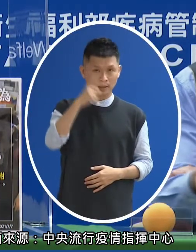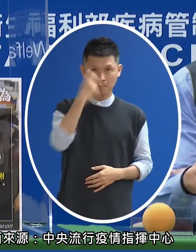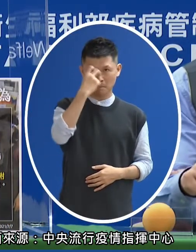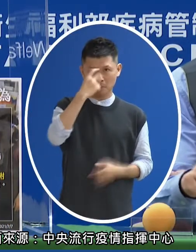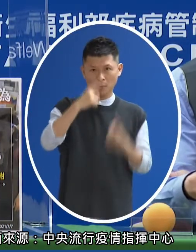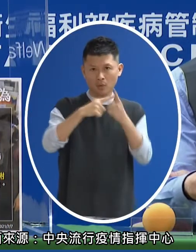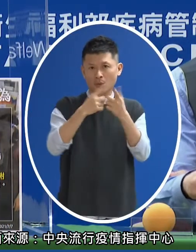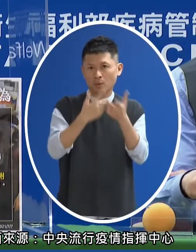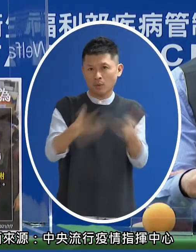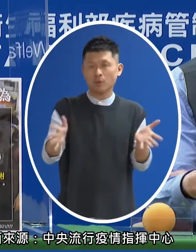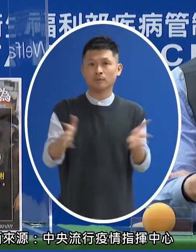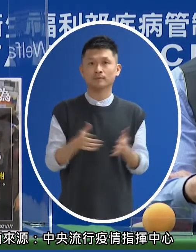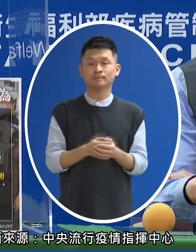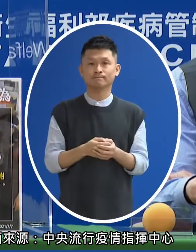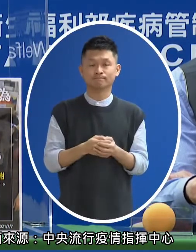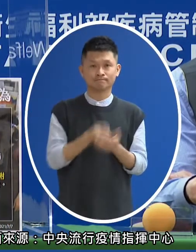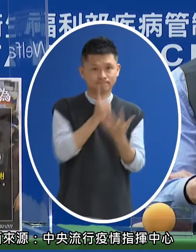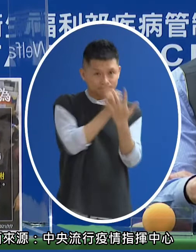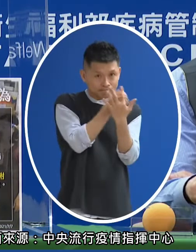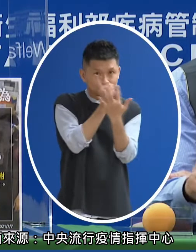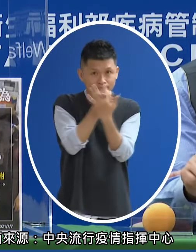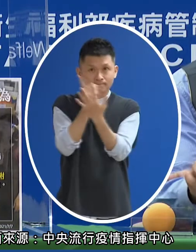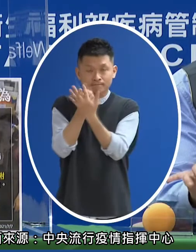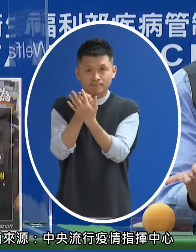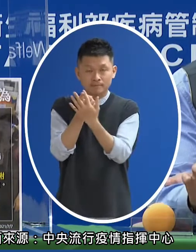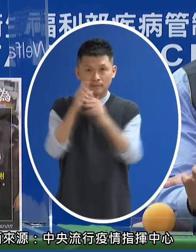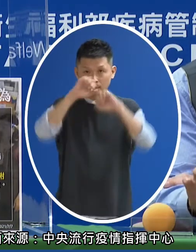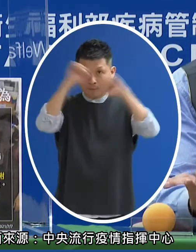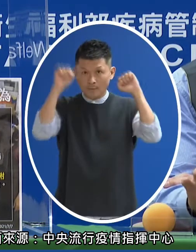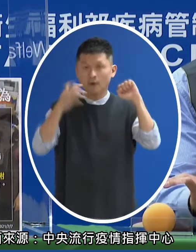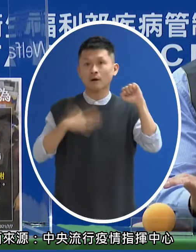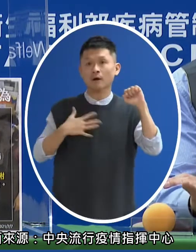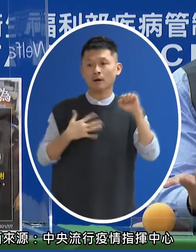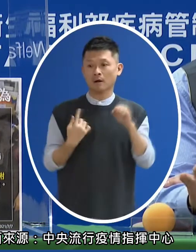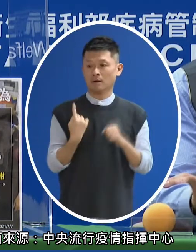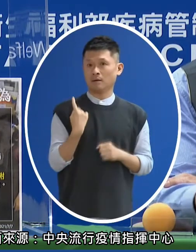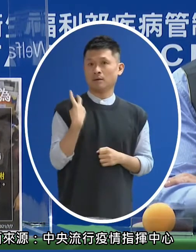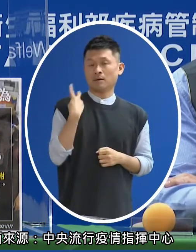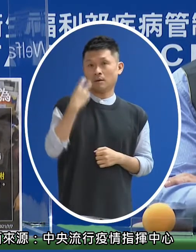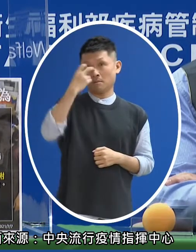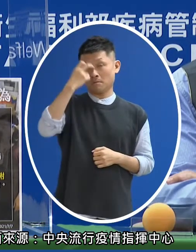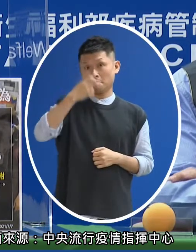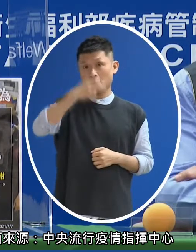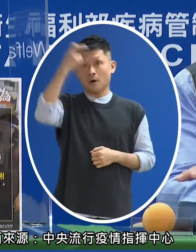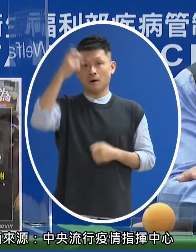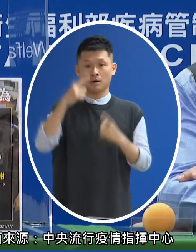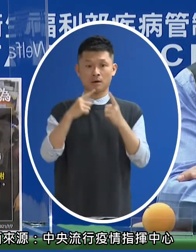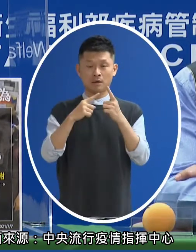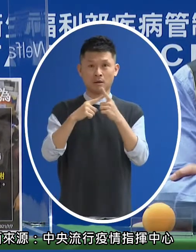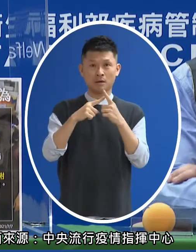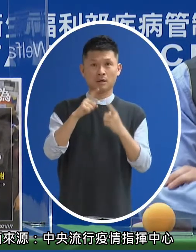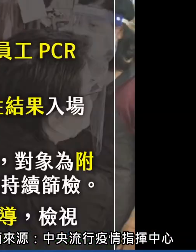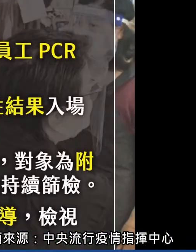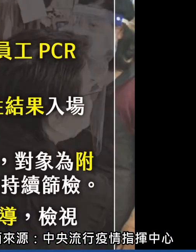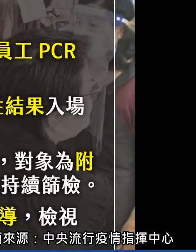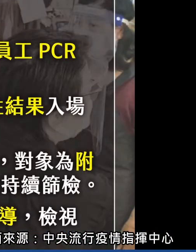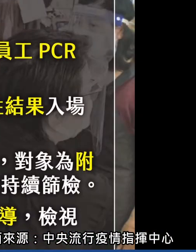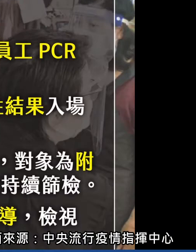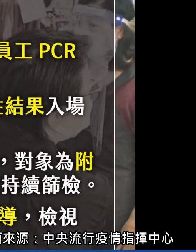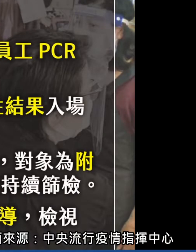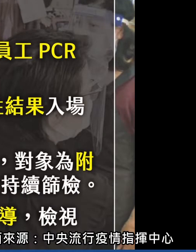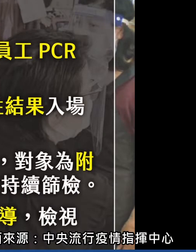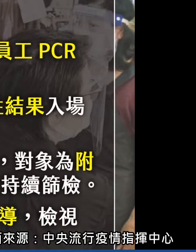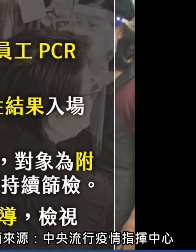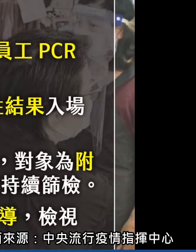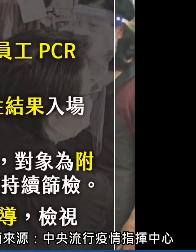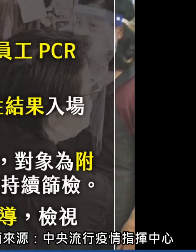群聚确诊风波，其中环南市场在7月6号复试。陈时中表示，目前都按照原定计划执行，市场周围的